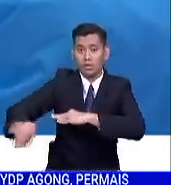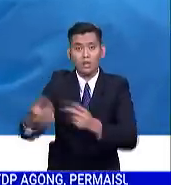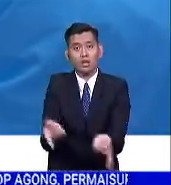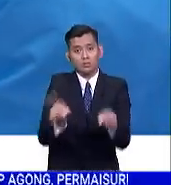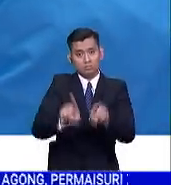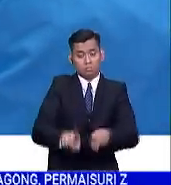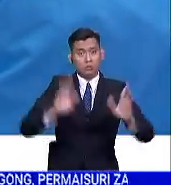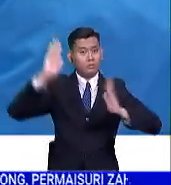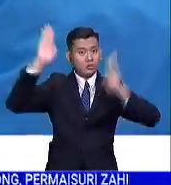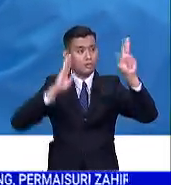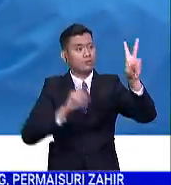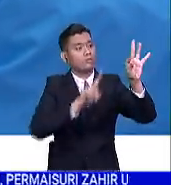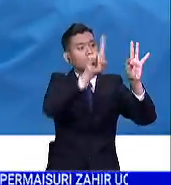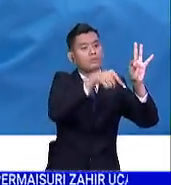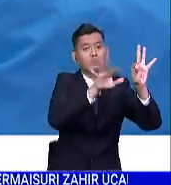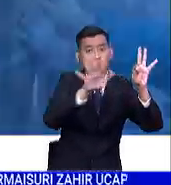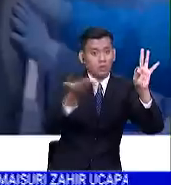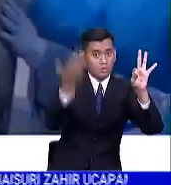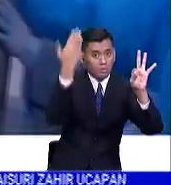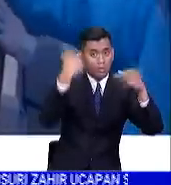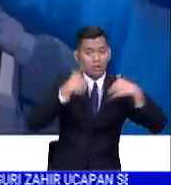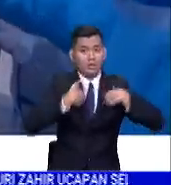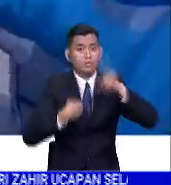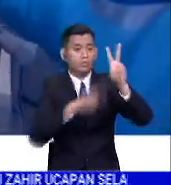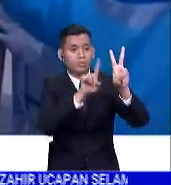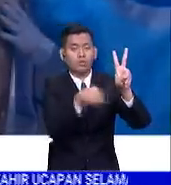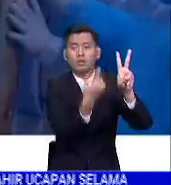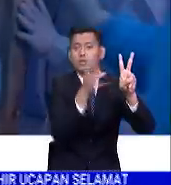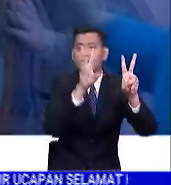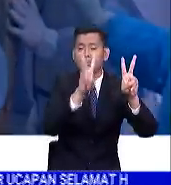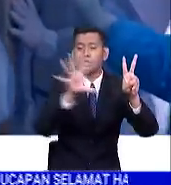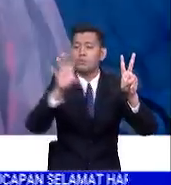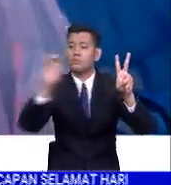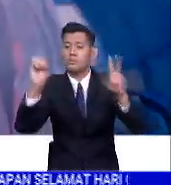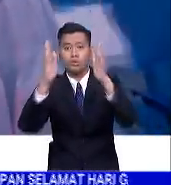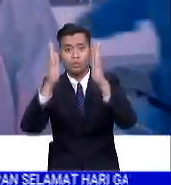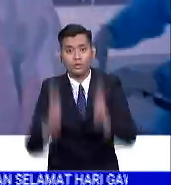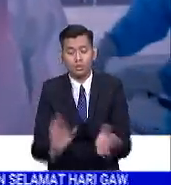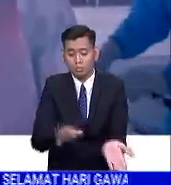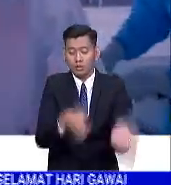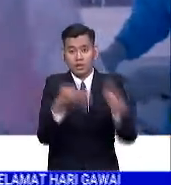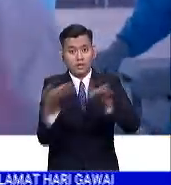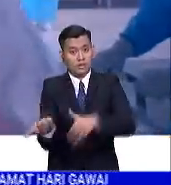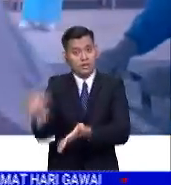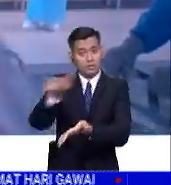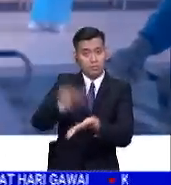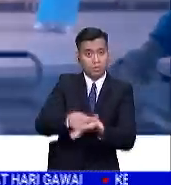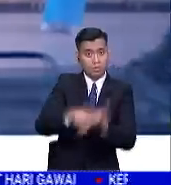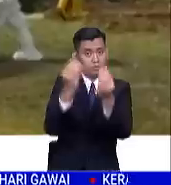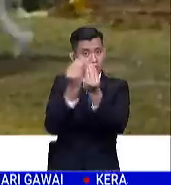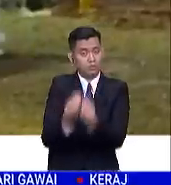ini. Pada 29 Mei lalu juga, sebanyak 2,650 kematian kumulatif dilaporkan. Kadar kematian